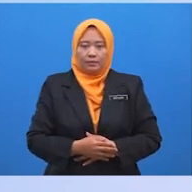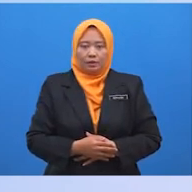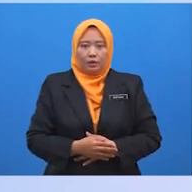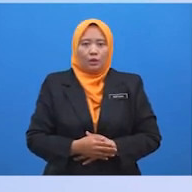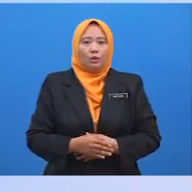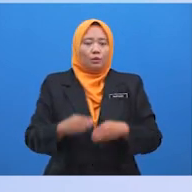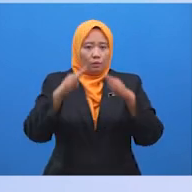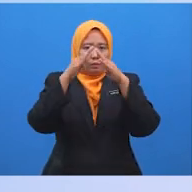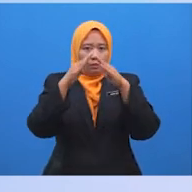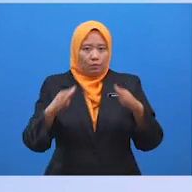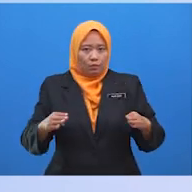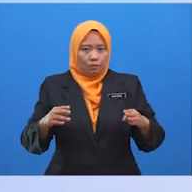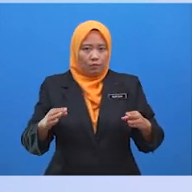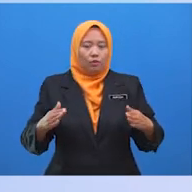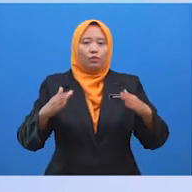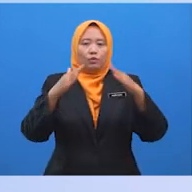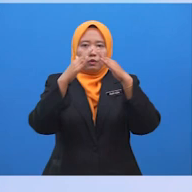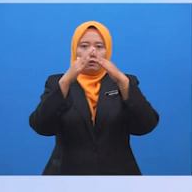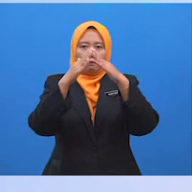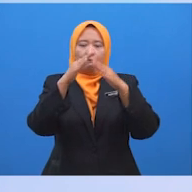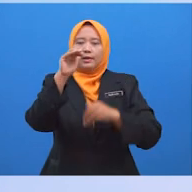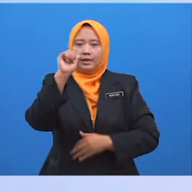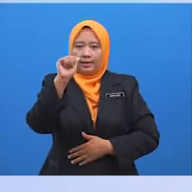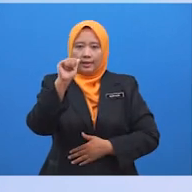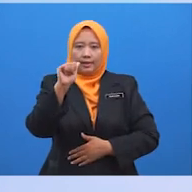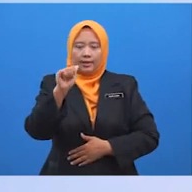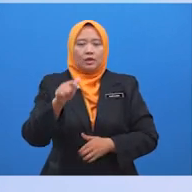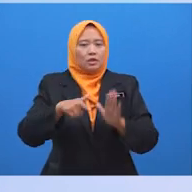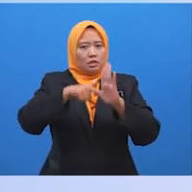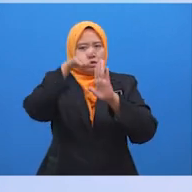rumah A lebih curam daripada bumbung rumah B.